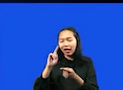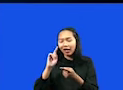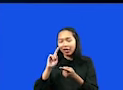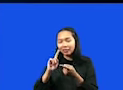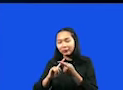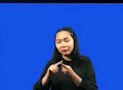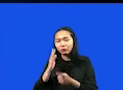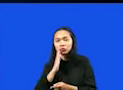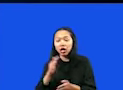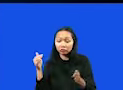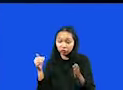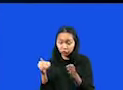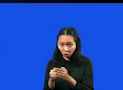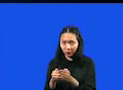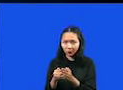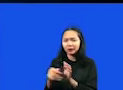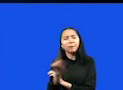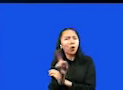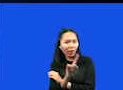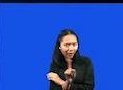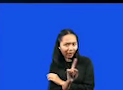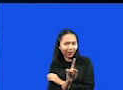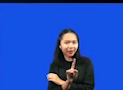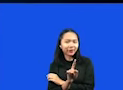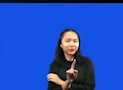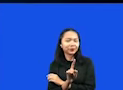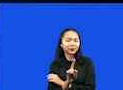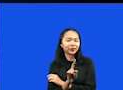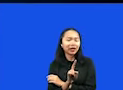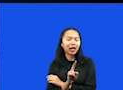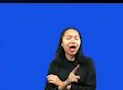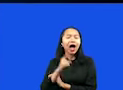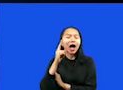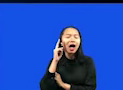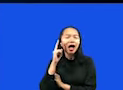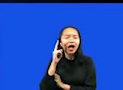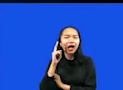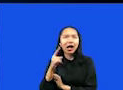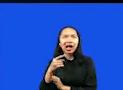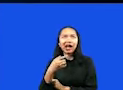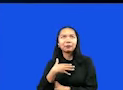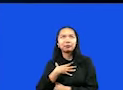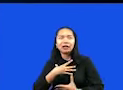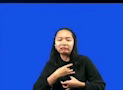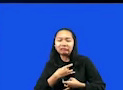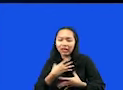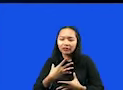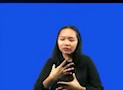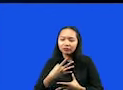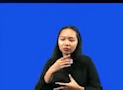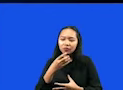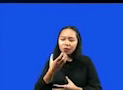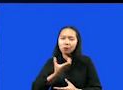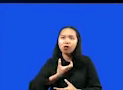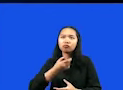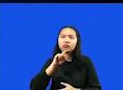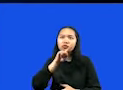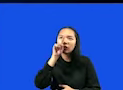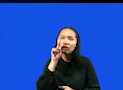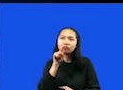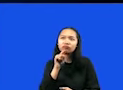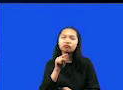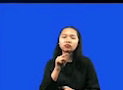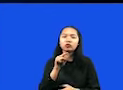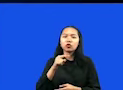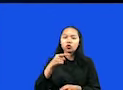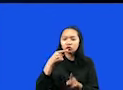jangan sampai apa yang e rasa penasaran rasa ingin tahunya itu cuman sampai situ saja nah kayak gitu Jadi